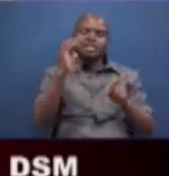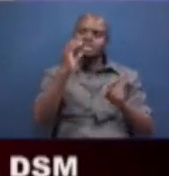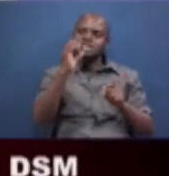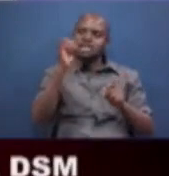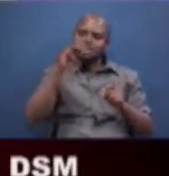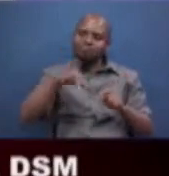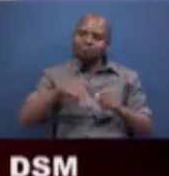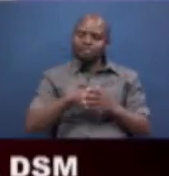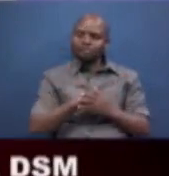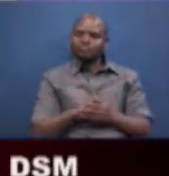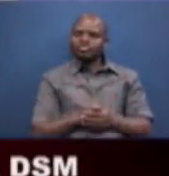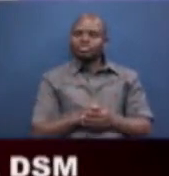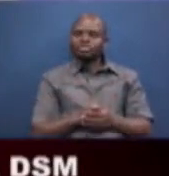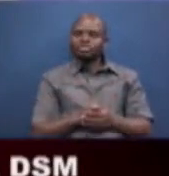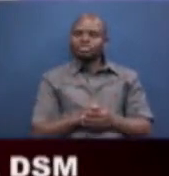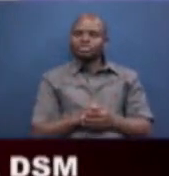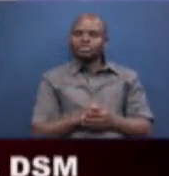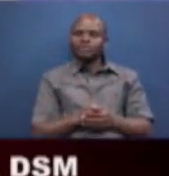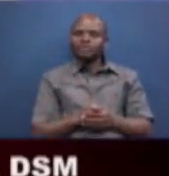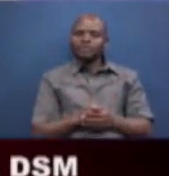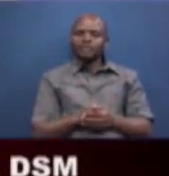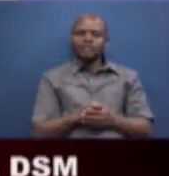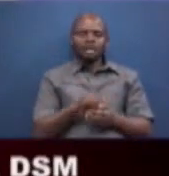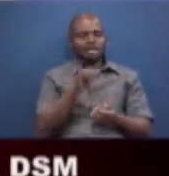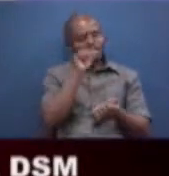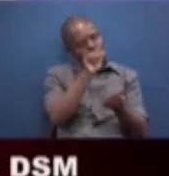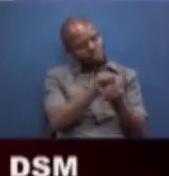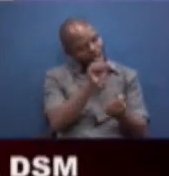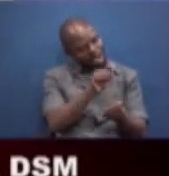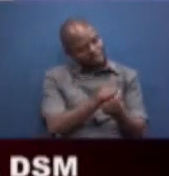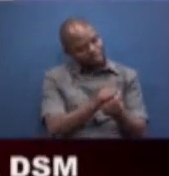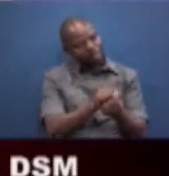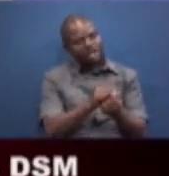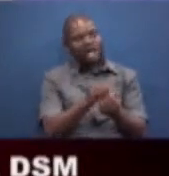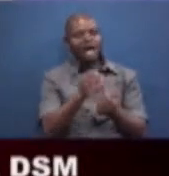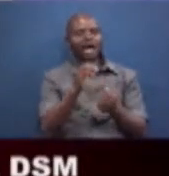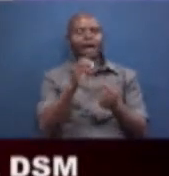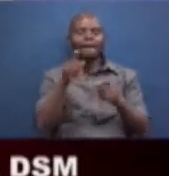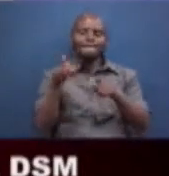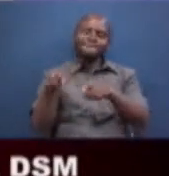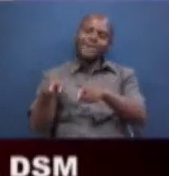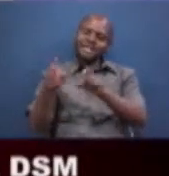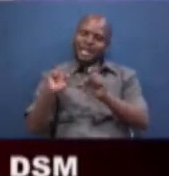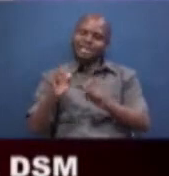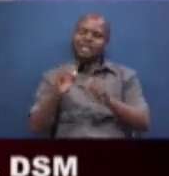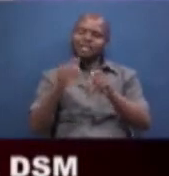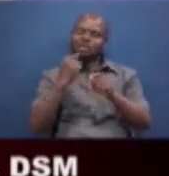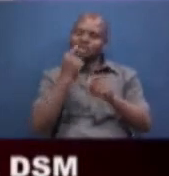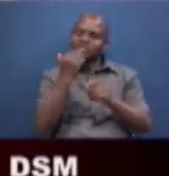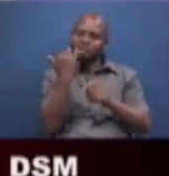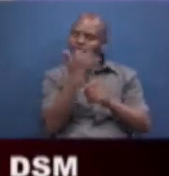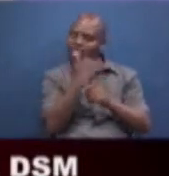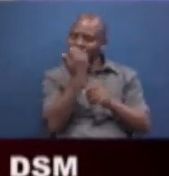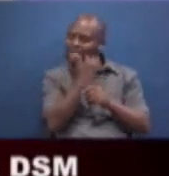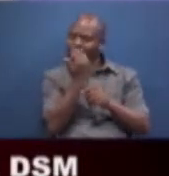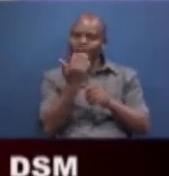CCM. Sema swala la bandari ni la nani? Ni tukicheka na